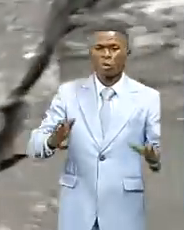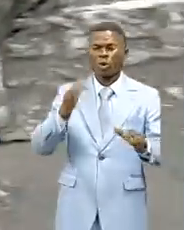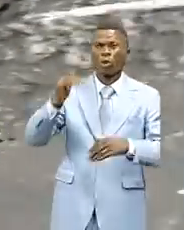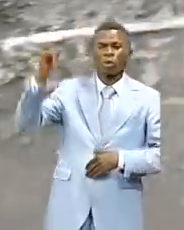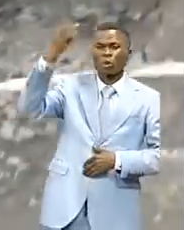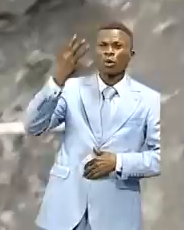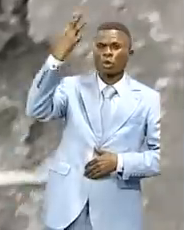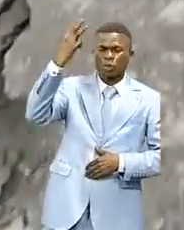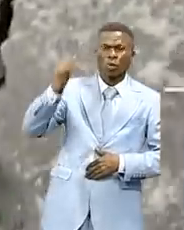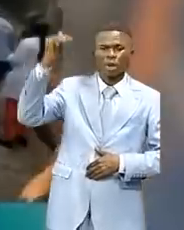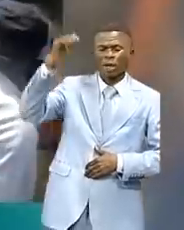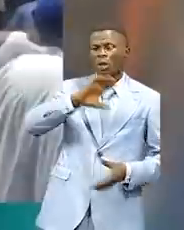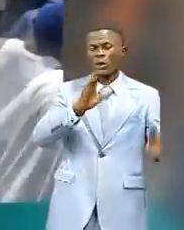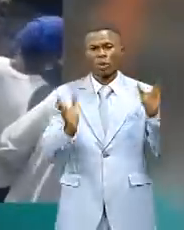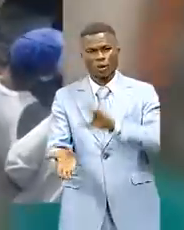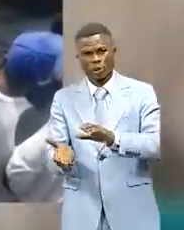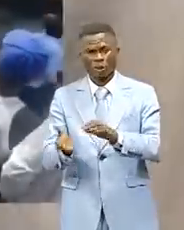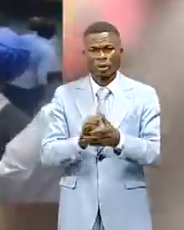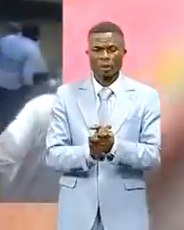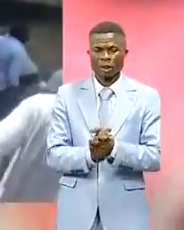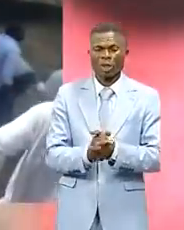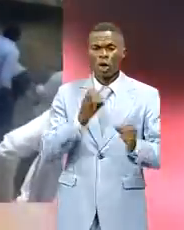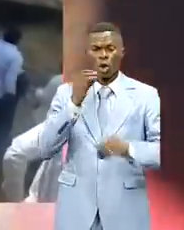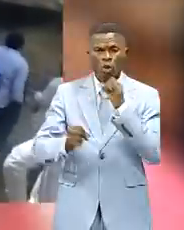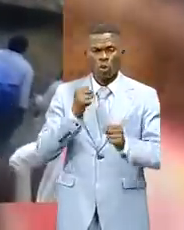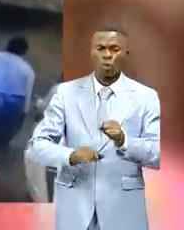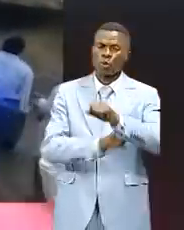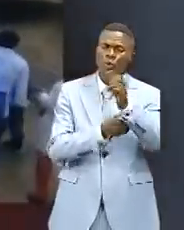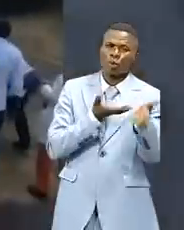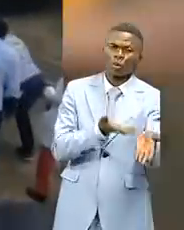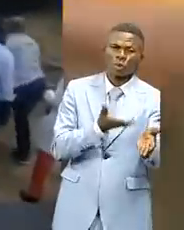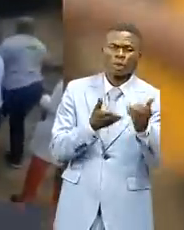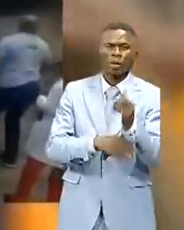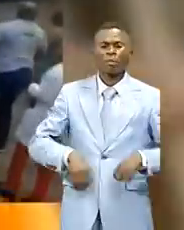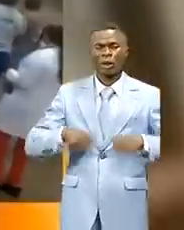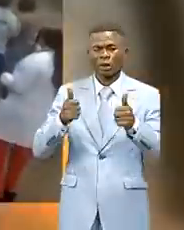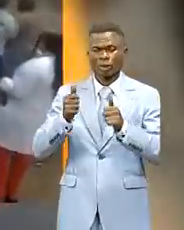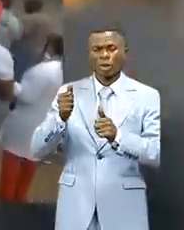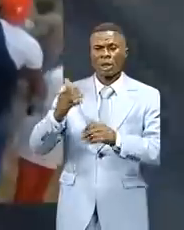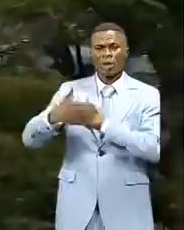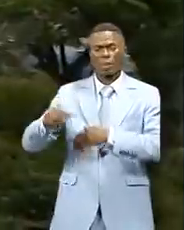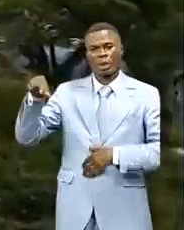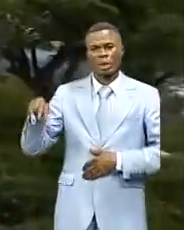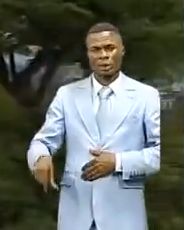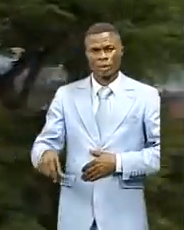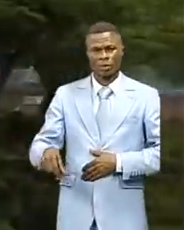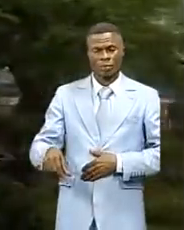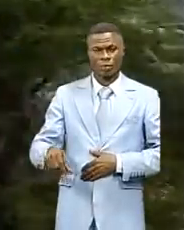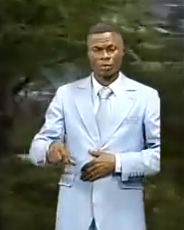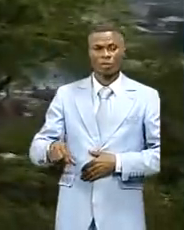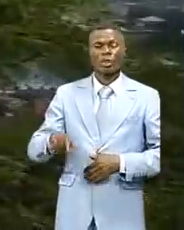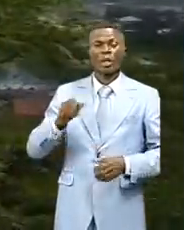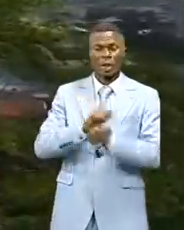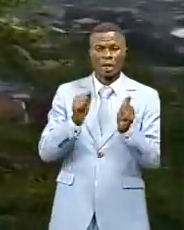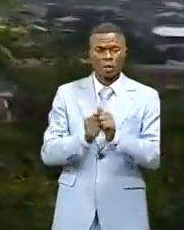de trois étages le secours s'organisent par les survivants d'entre les habitants du quartier la scène s'est passée